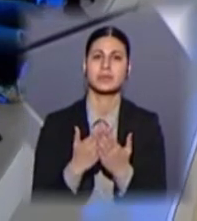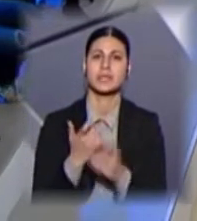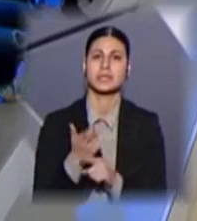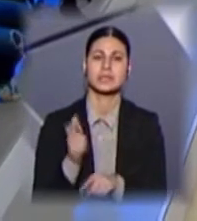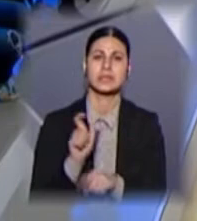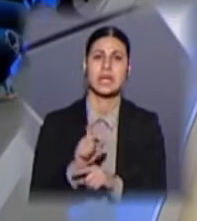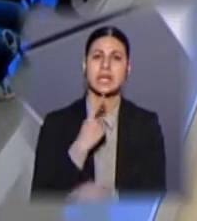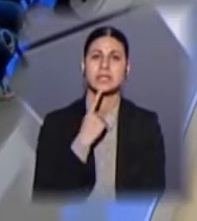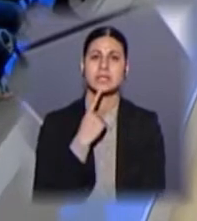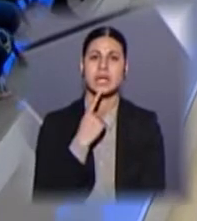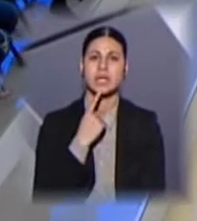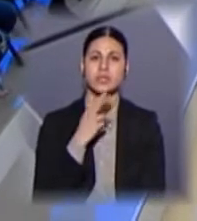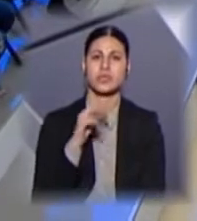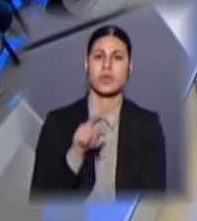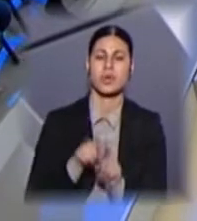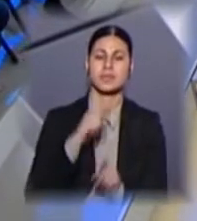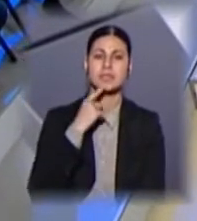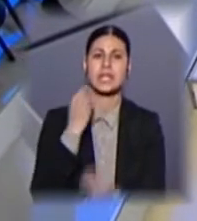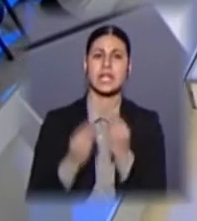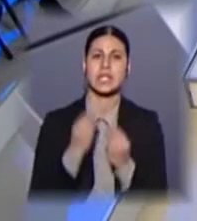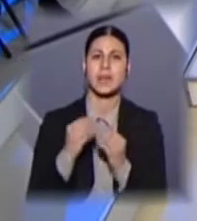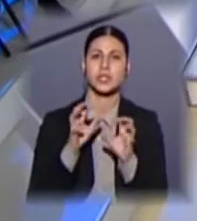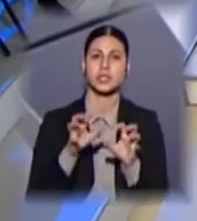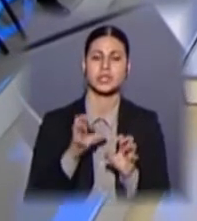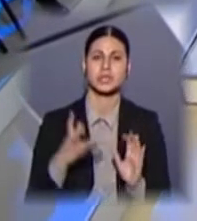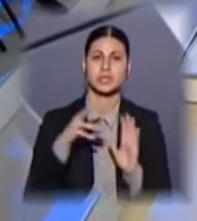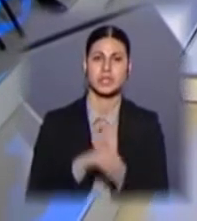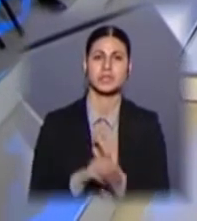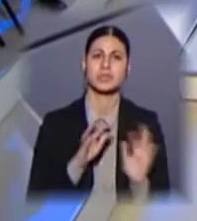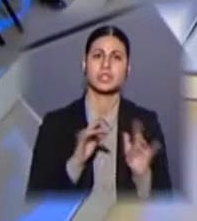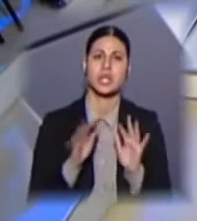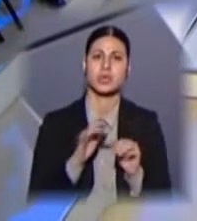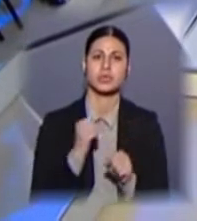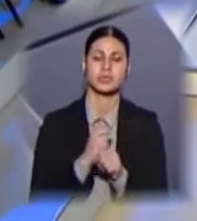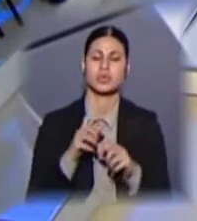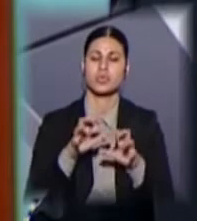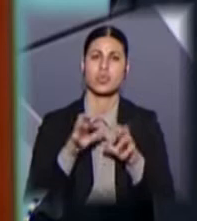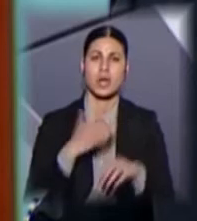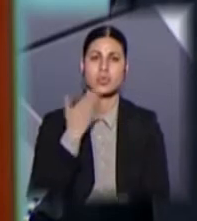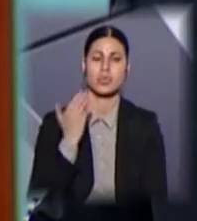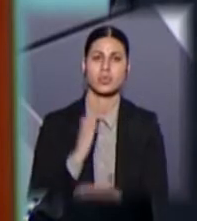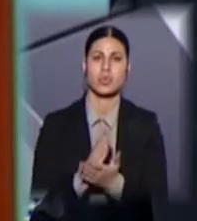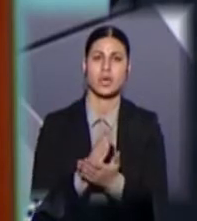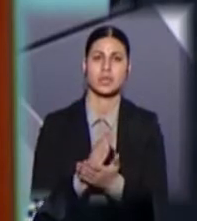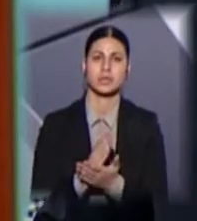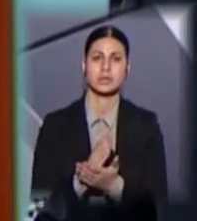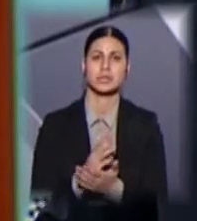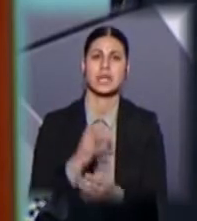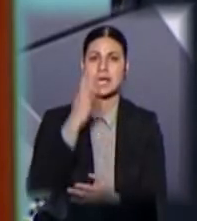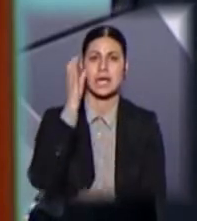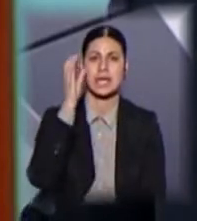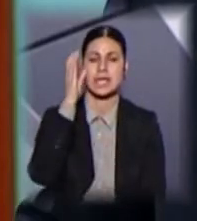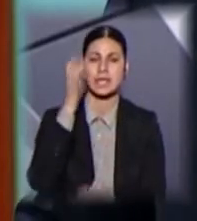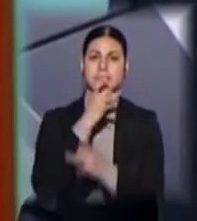ძალიან საეჭო და სათუო თამაშის წესების ფარგლებში განხორციელებული ქმედებაც კი უკანონოა. განათლების სამინისტროს